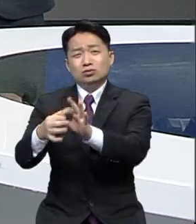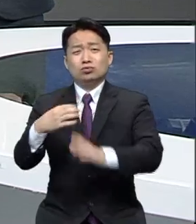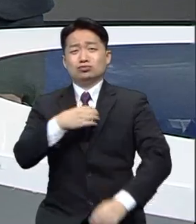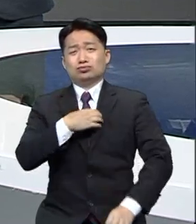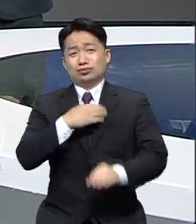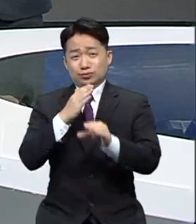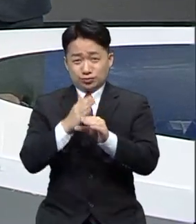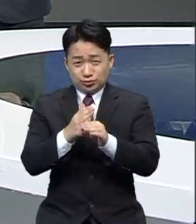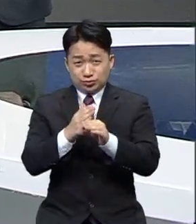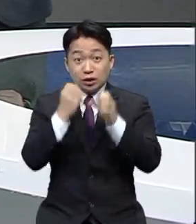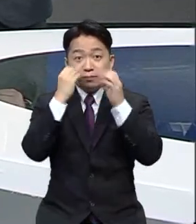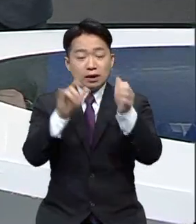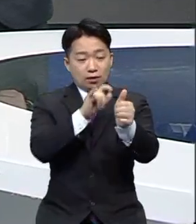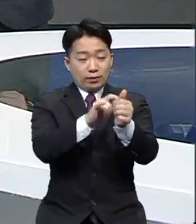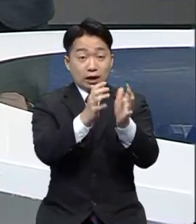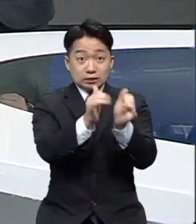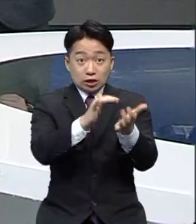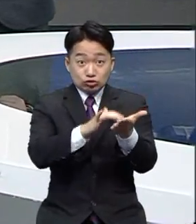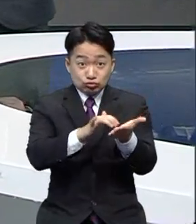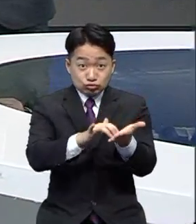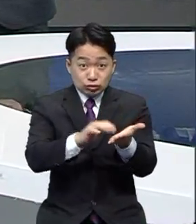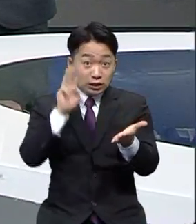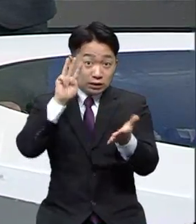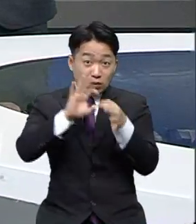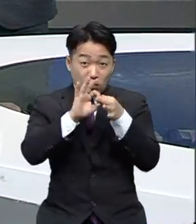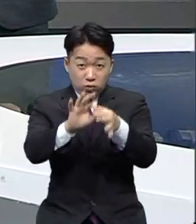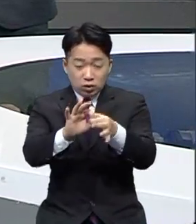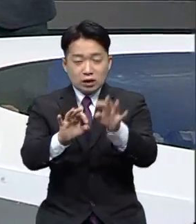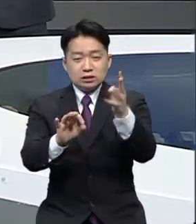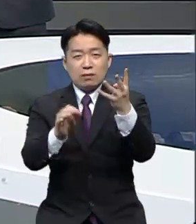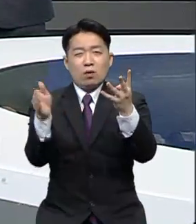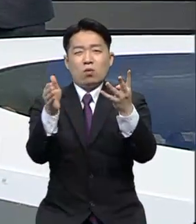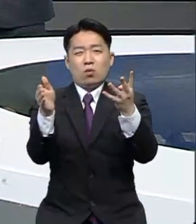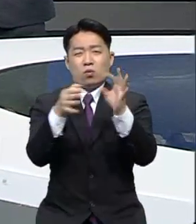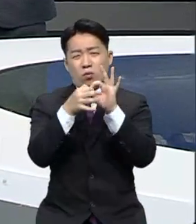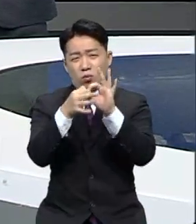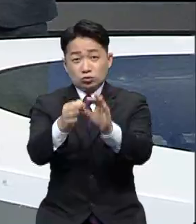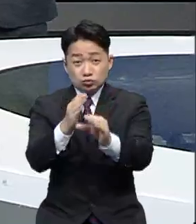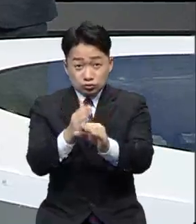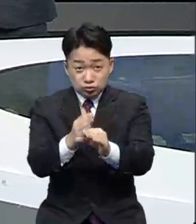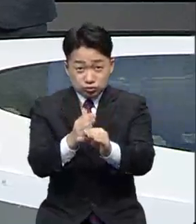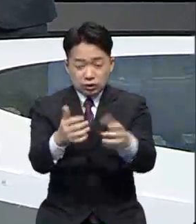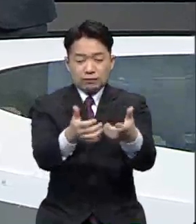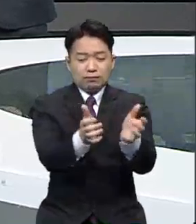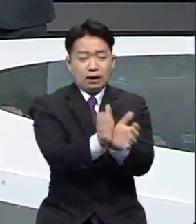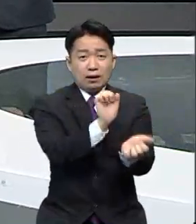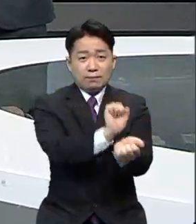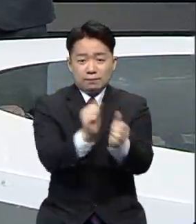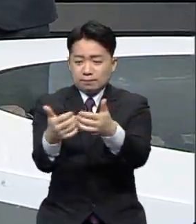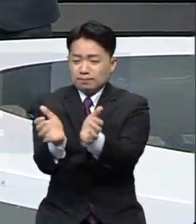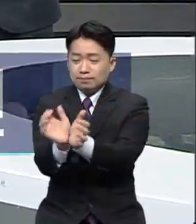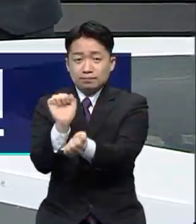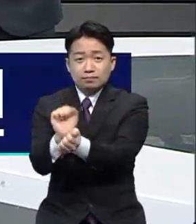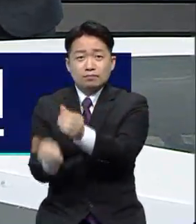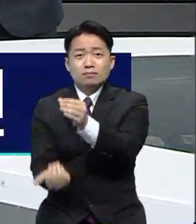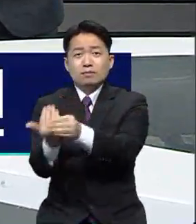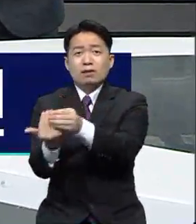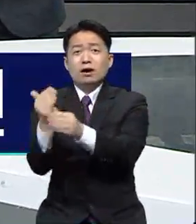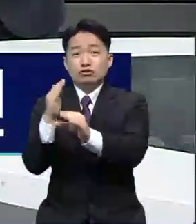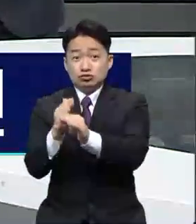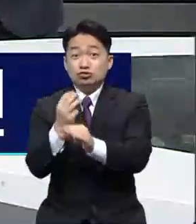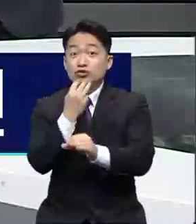남아있습니다. 신규 확진자는 사흘 연속 400명대를 기록했습니다. 집단 감염이 계속되고 있고